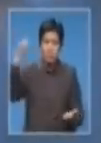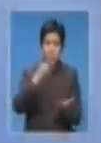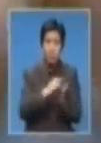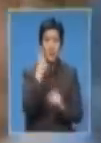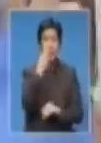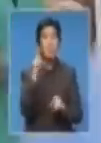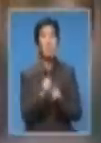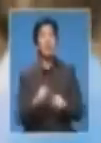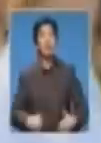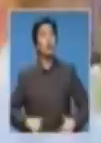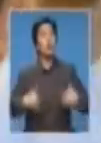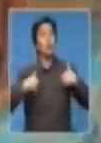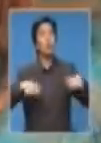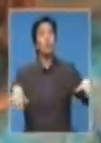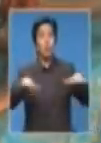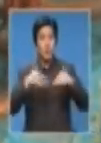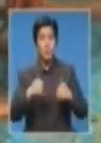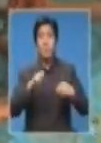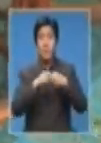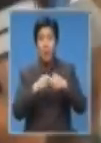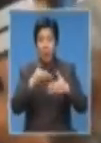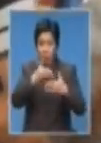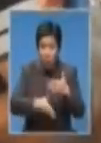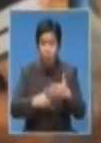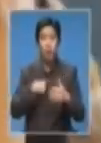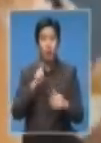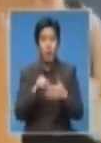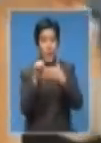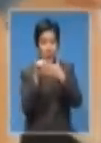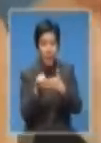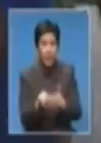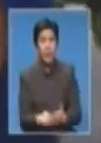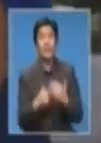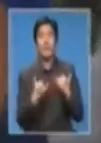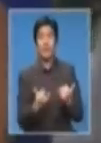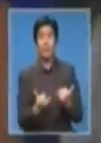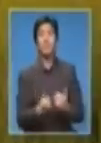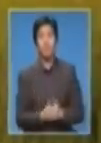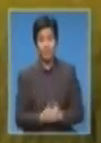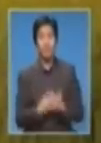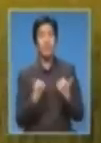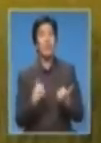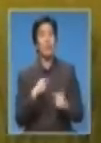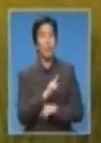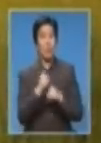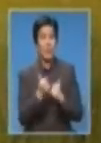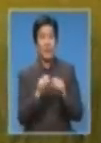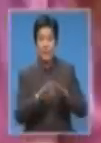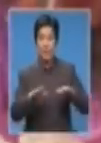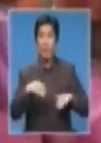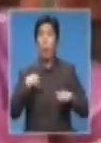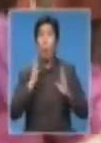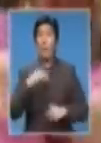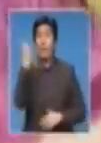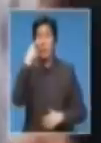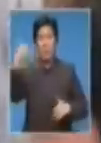วิตเป็นไปตามปกตินะครับก็ต้องแก้ปัญหากันไปเกี่ยวกับเรื่องเศรษฐกิจที่มีความผันผวนตลอดเวลาเหล่านี้นะครับวันนี้นักท่องเที่ยวกลับมาเที่ยวเมือง